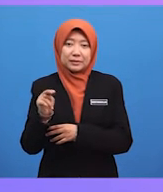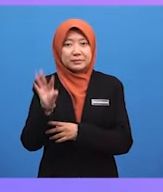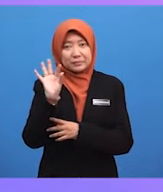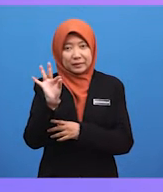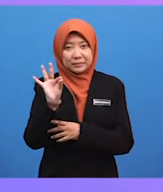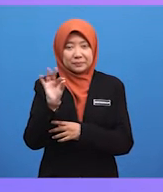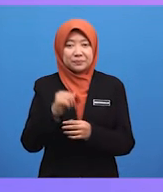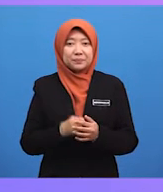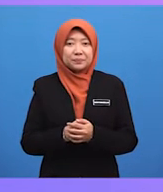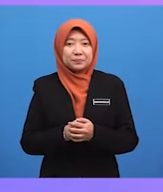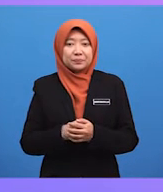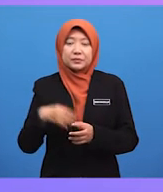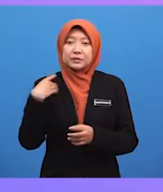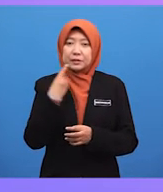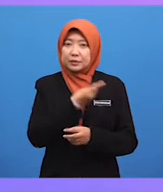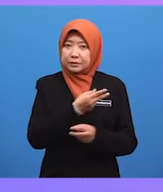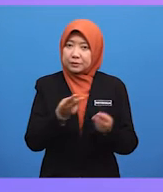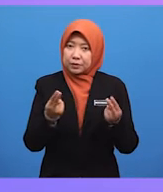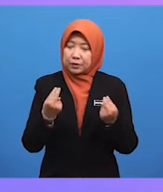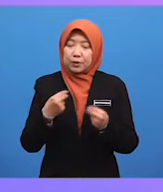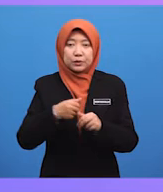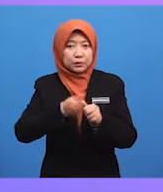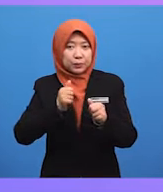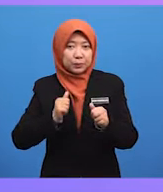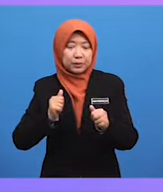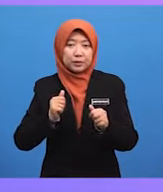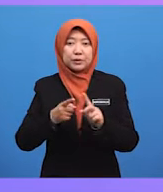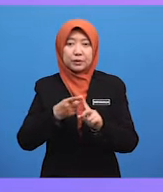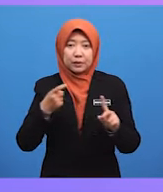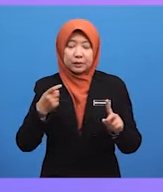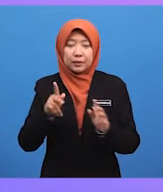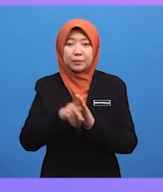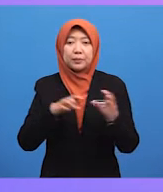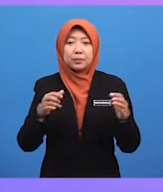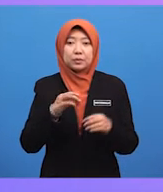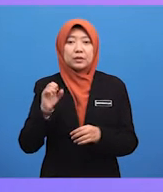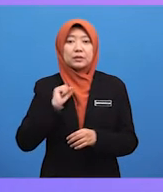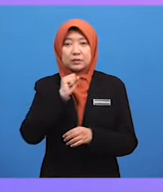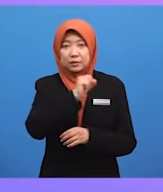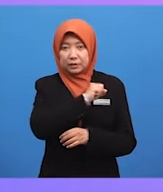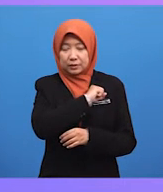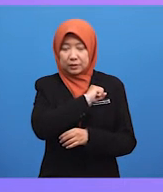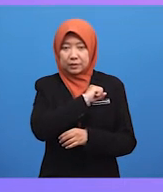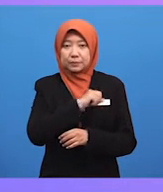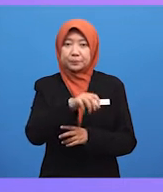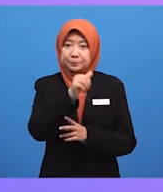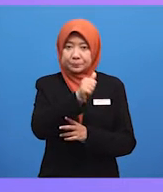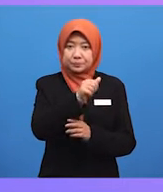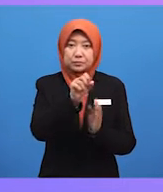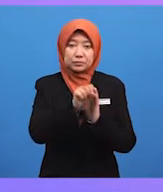ke-9, kita hendaklah menjauhi diri dari perbuatan syirik. A.